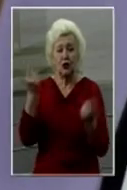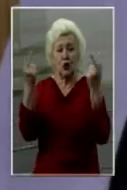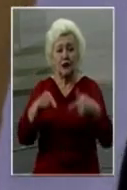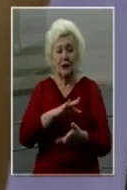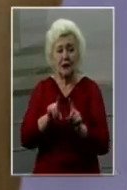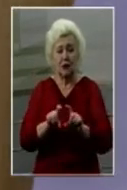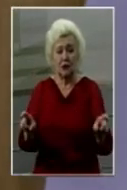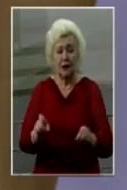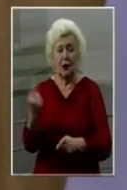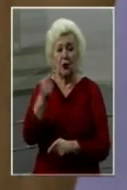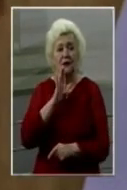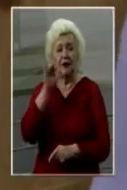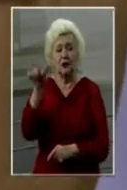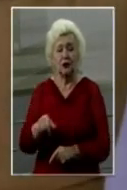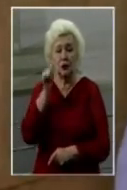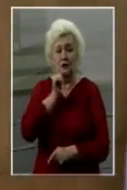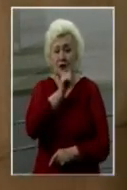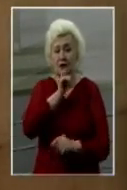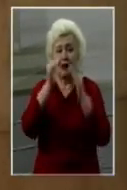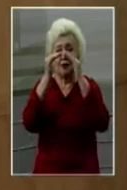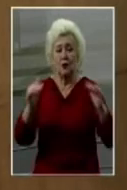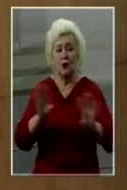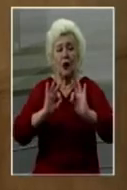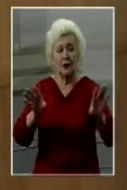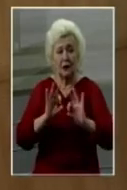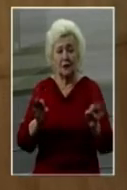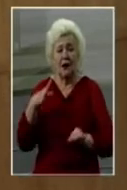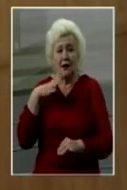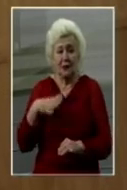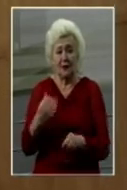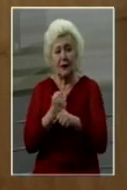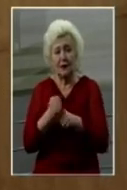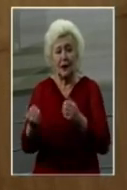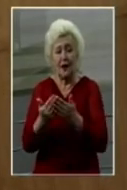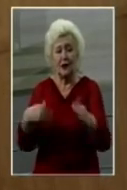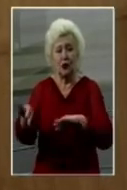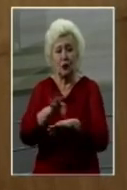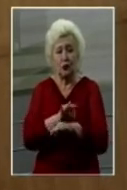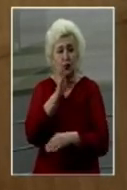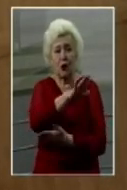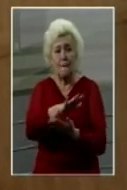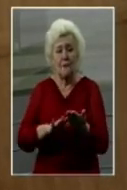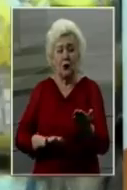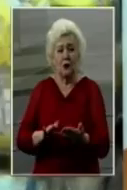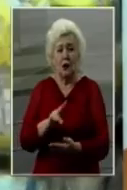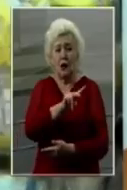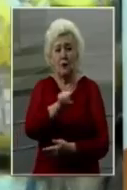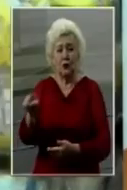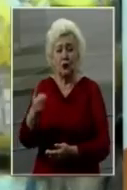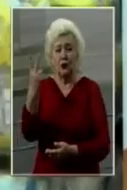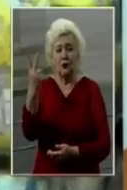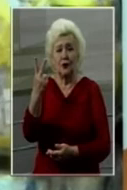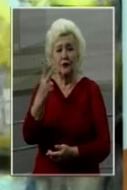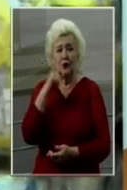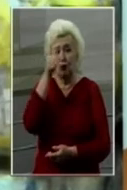з жінок, яка зараз перебуває у секретному будинку, розповіла, терпіла насильство від чоловіка протягом 2 років. Відтоді, як